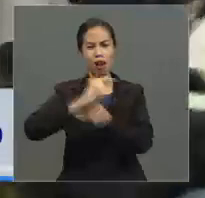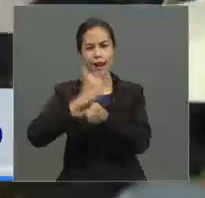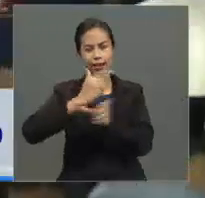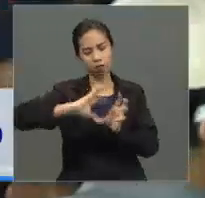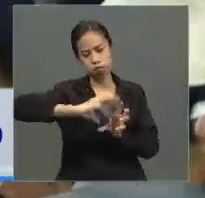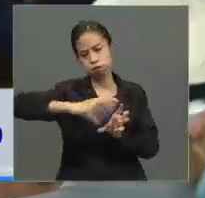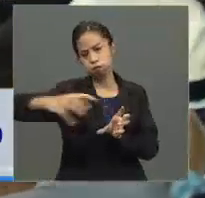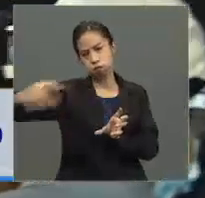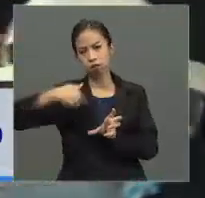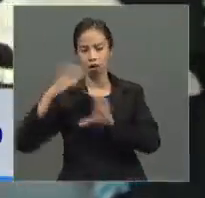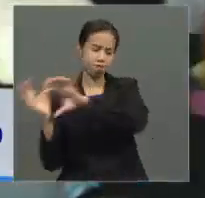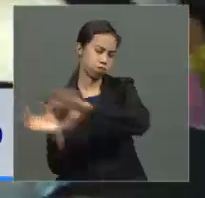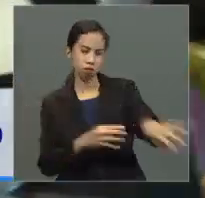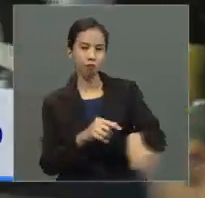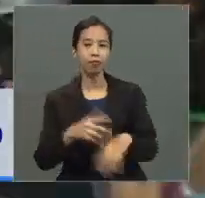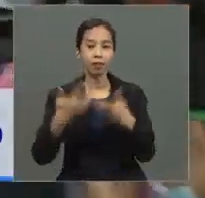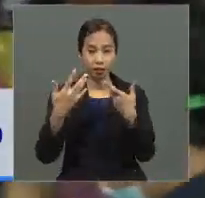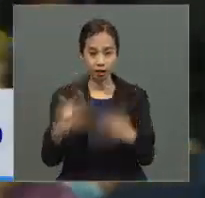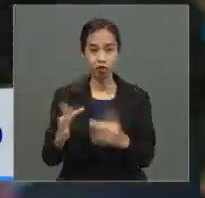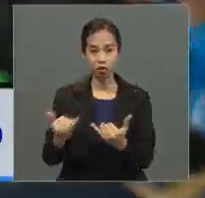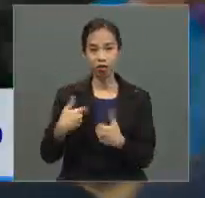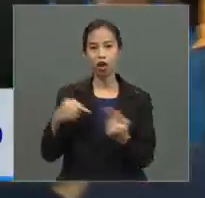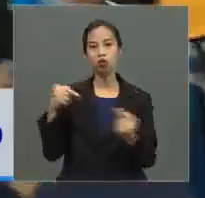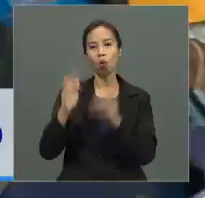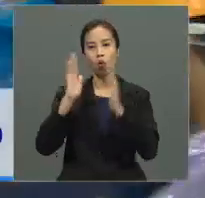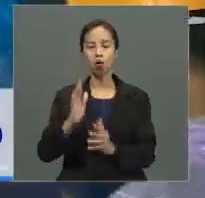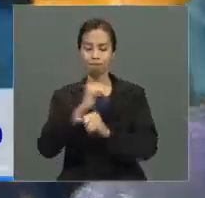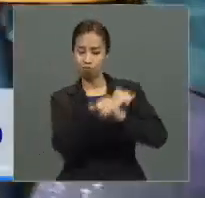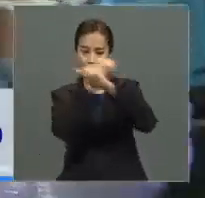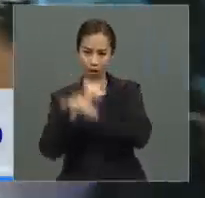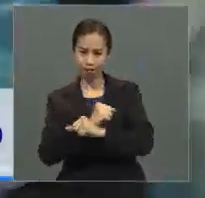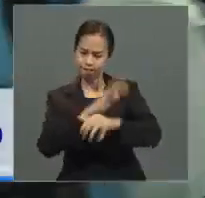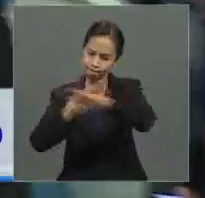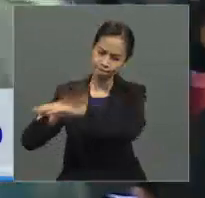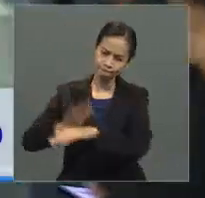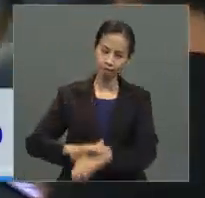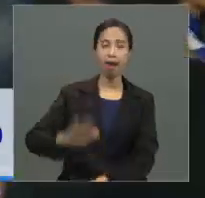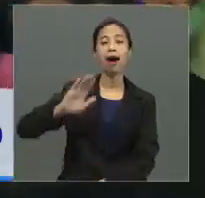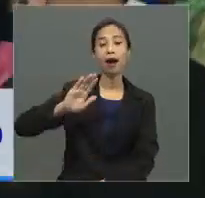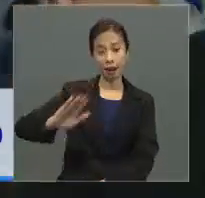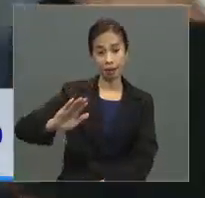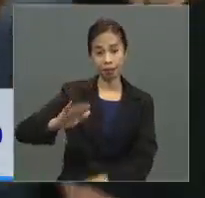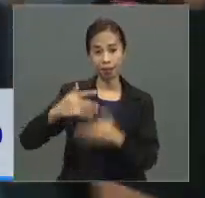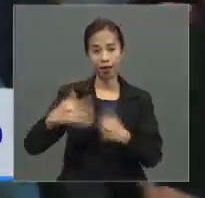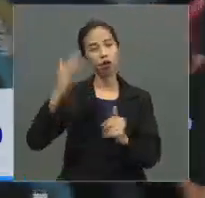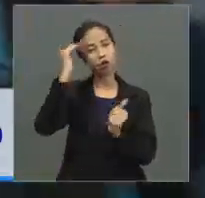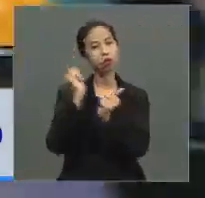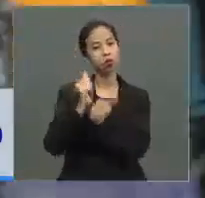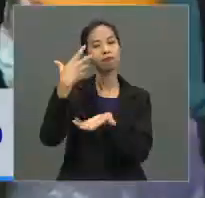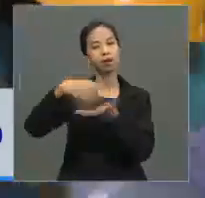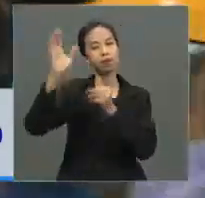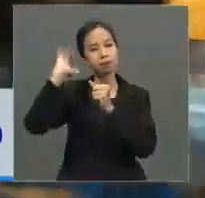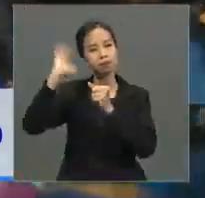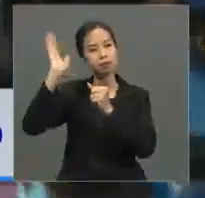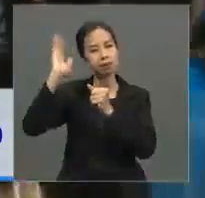ไปเต็มที่สนามหลวงนะคะก็เลยทำให้กับจะต้องเข้ามาห้ามกันขณะที่ตำรวจก็ประกาศผ่านเครื่องขยายเสียงใน